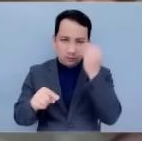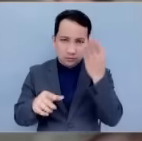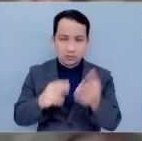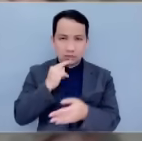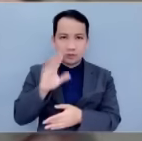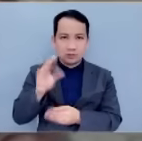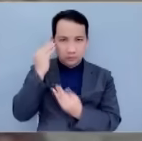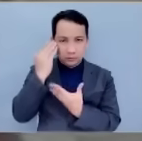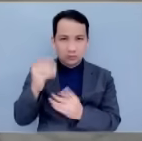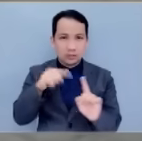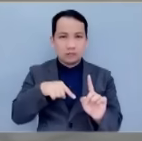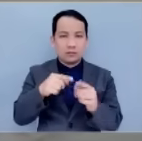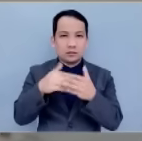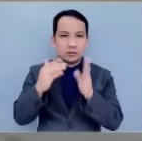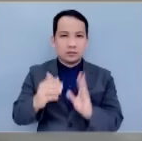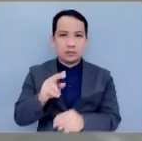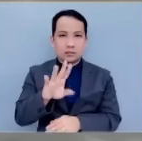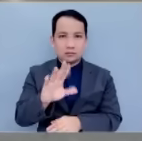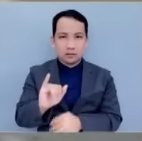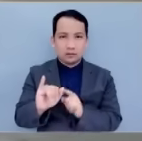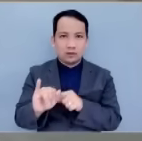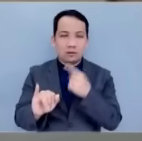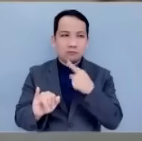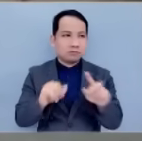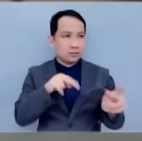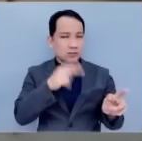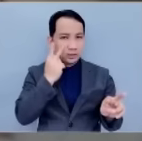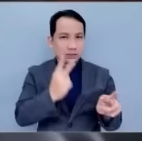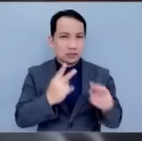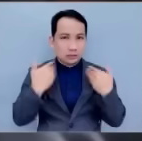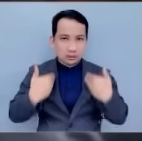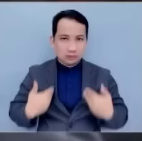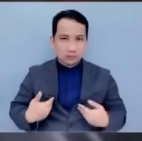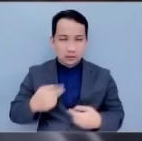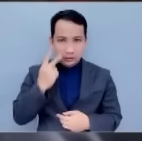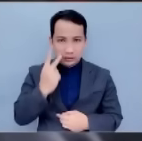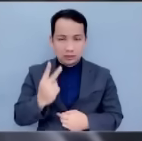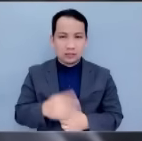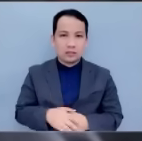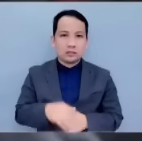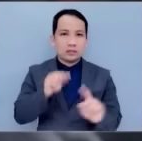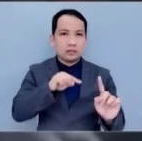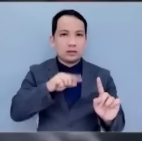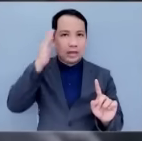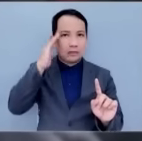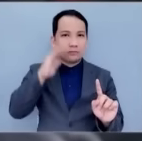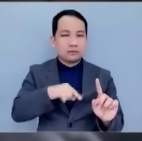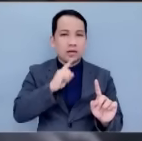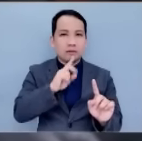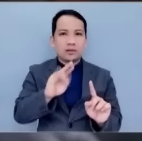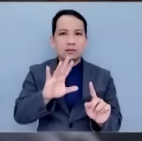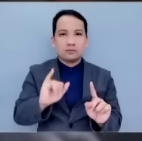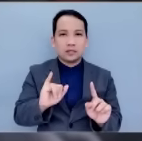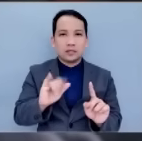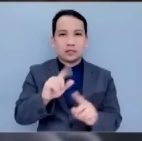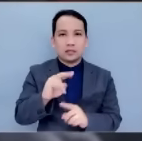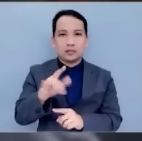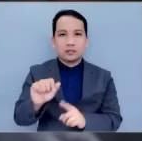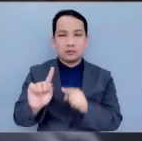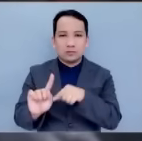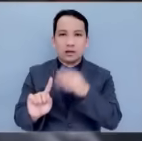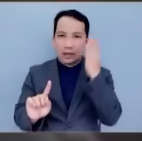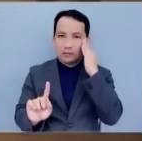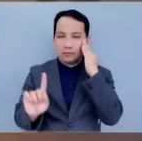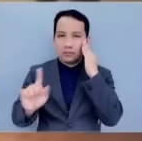ang ahente ng NBI na nakakita sa chop-chop na katawan. Kilala niya raw ang naturang NBI agent na tinutukoy sa